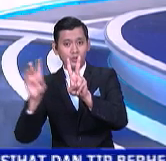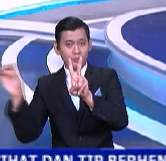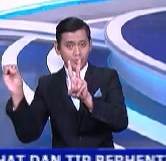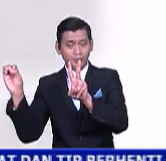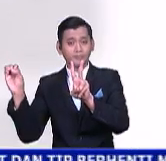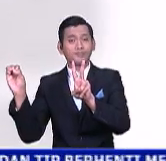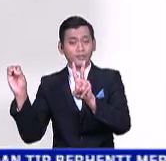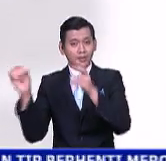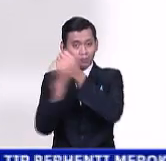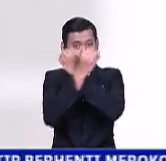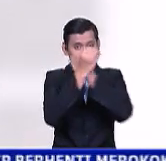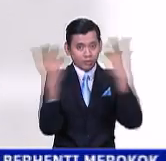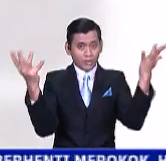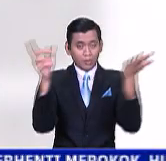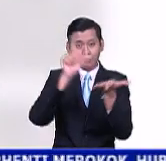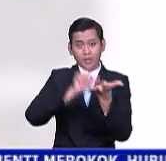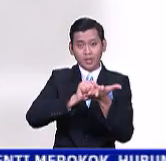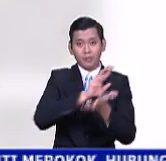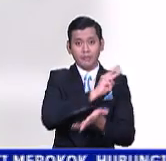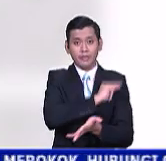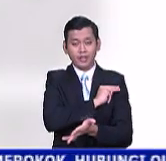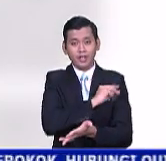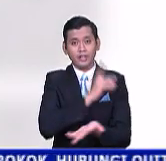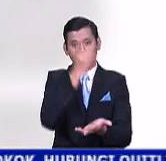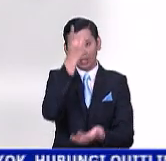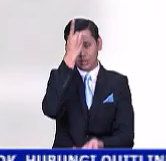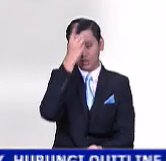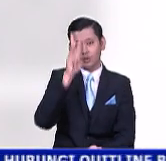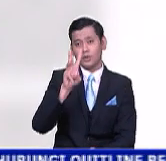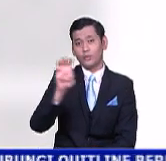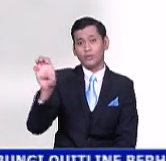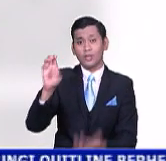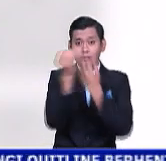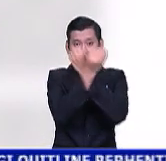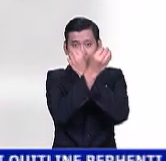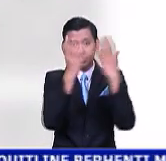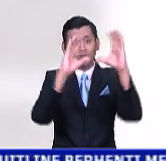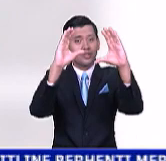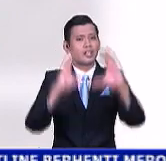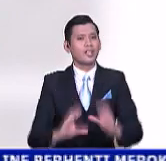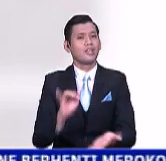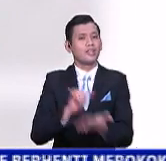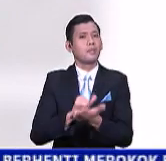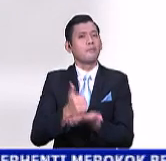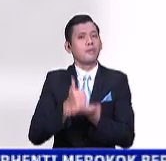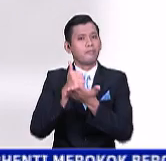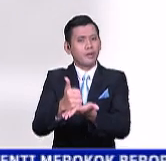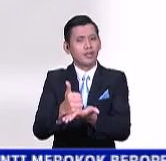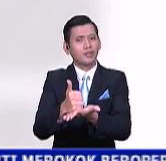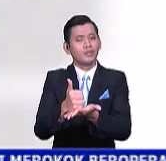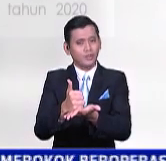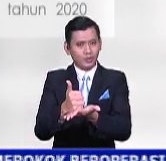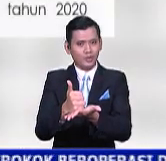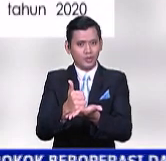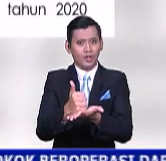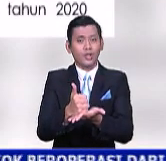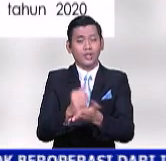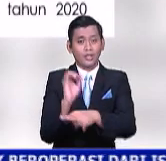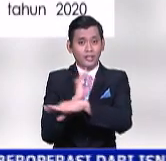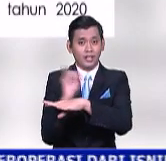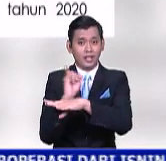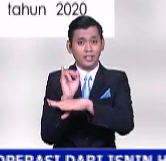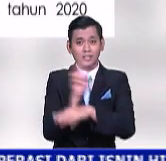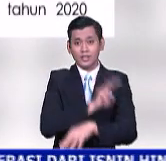menerusi kenyataan media menterinya dachau memaklumkan langkah itu bagi membantu pemain industri pengangkutan awam